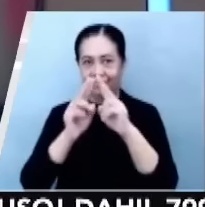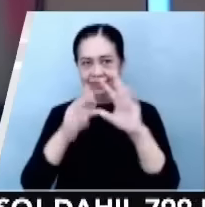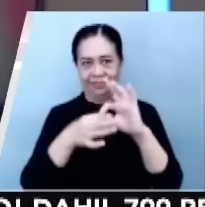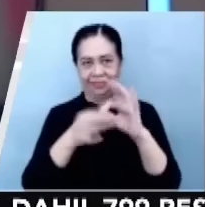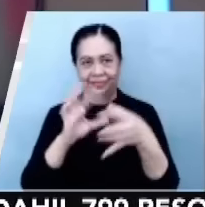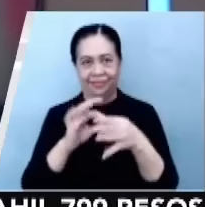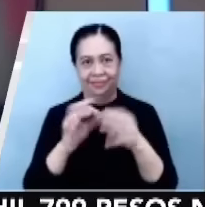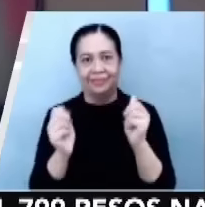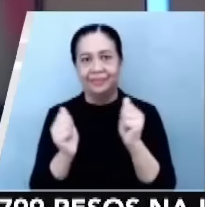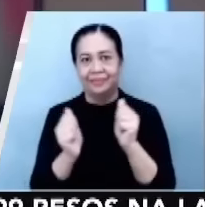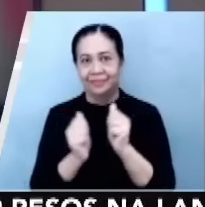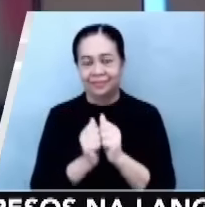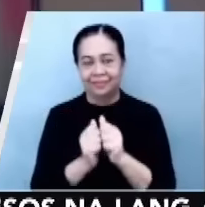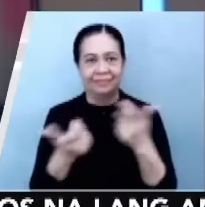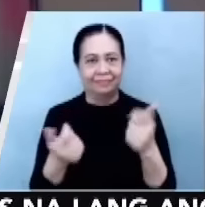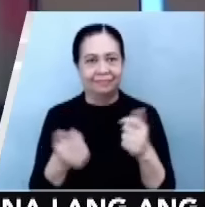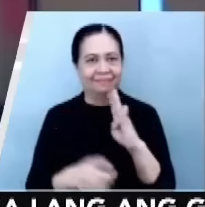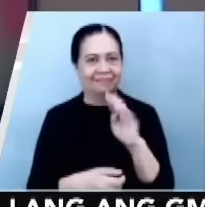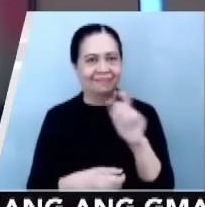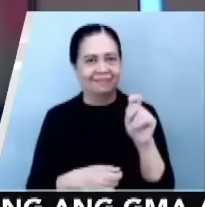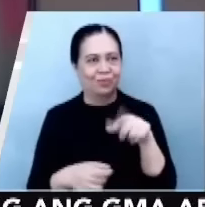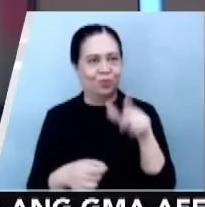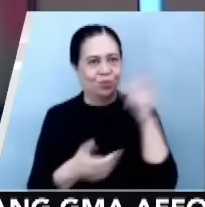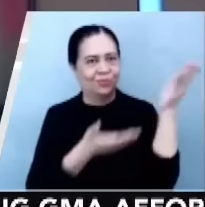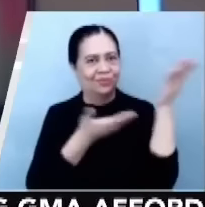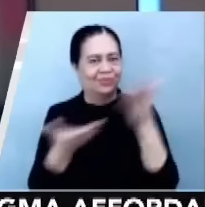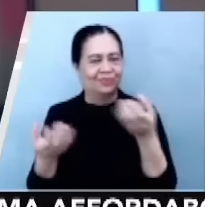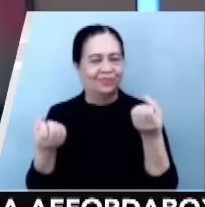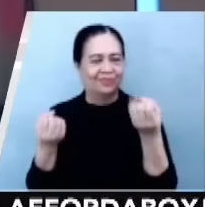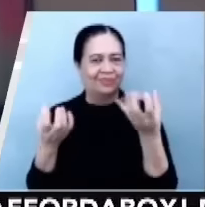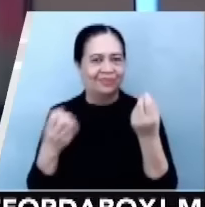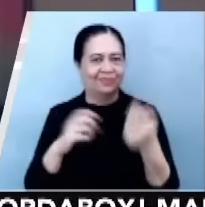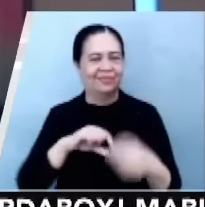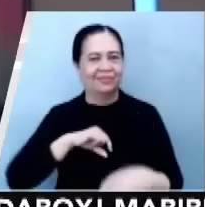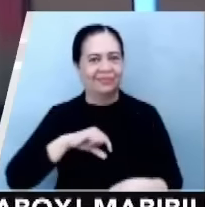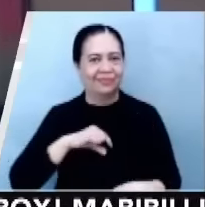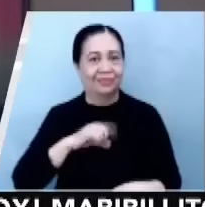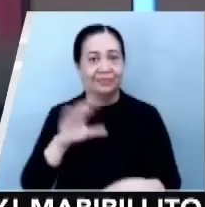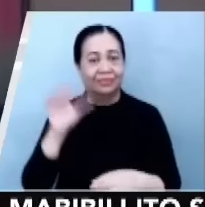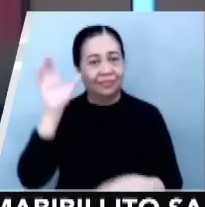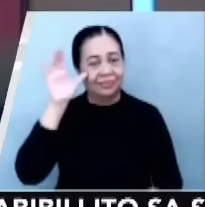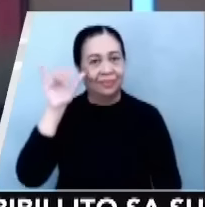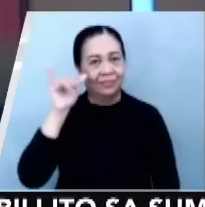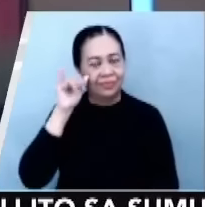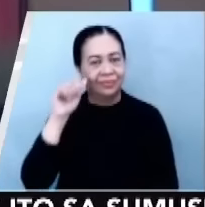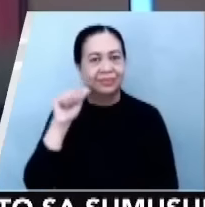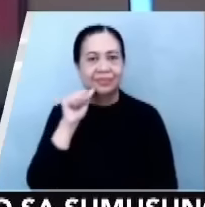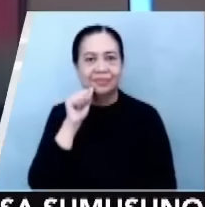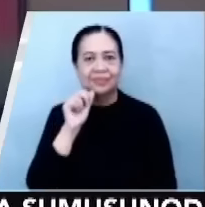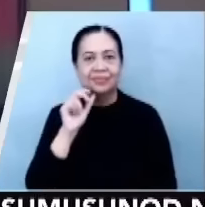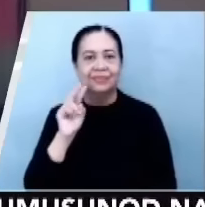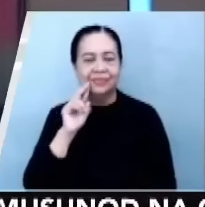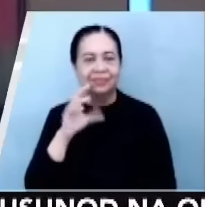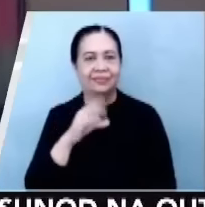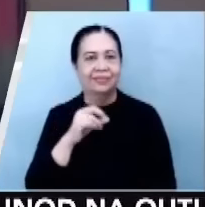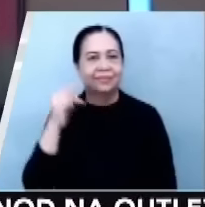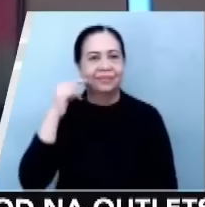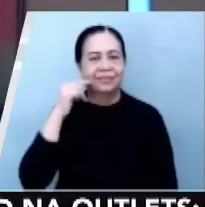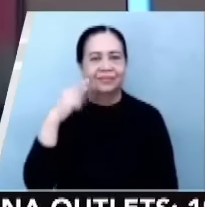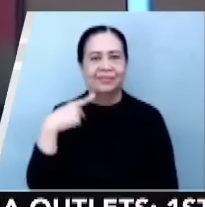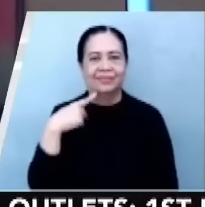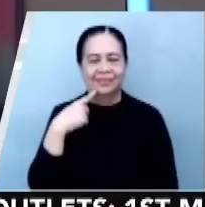dyan, ang mga pambato nating nag-uwi ng medalya, gaya ni na Carlos Yulo, Ira Villegas at Nesty